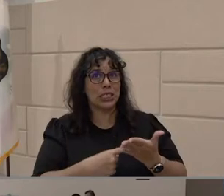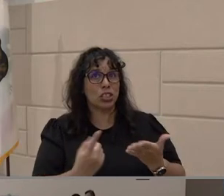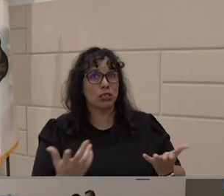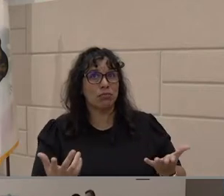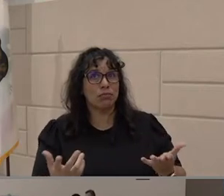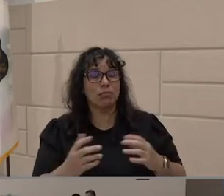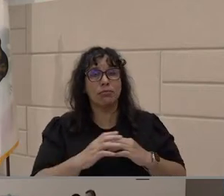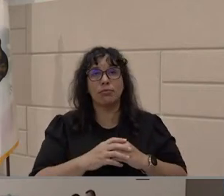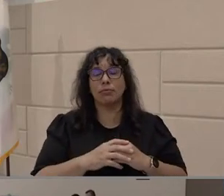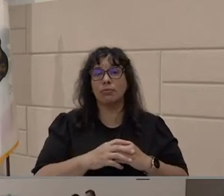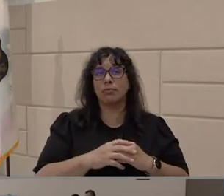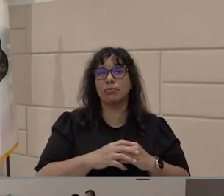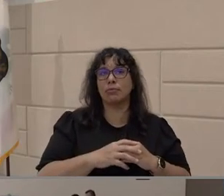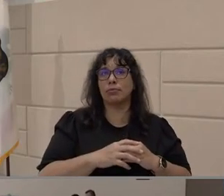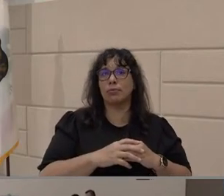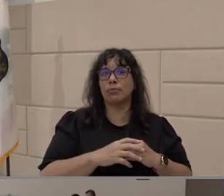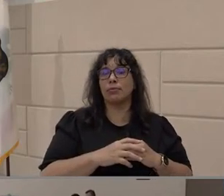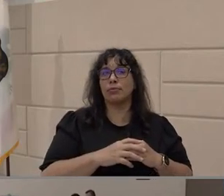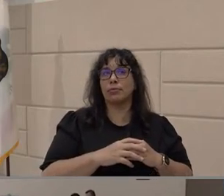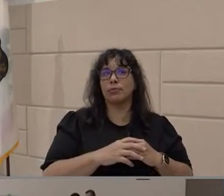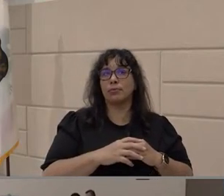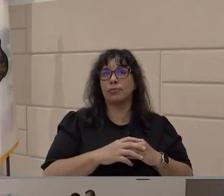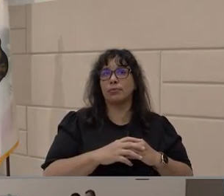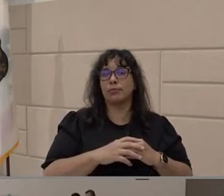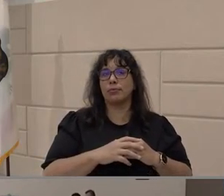មានចង់និយាយអ្វីទៀតទេ